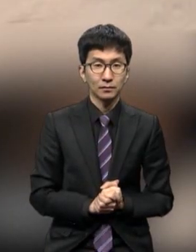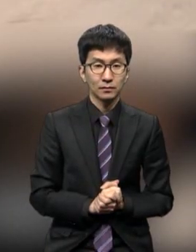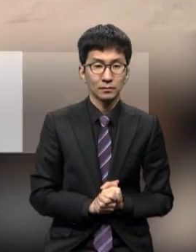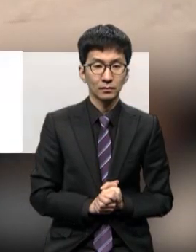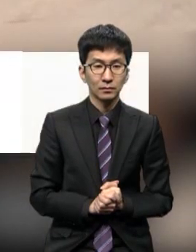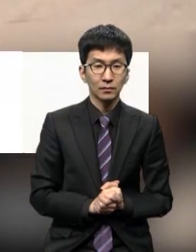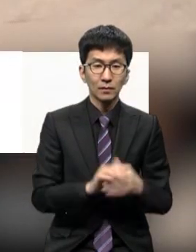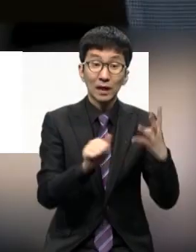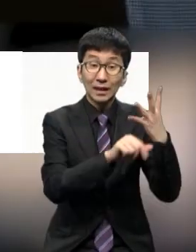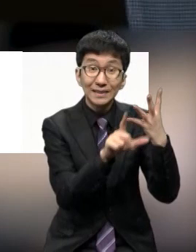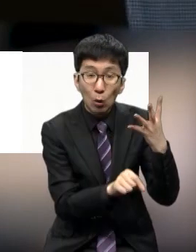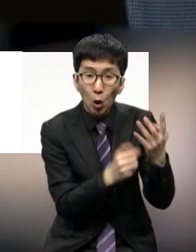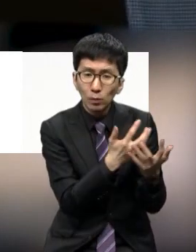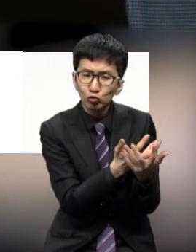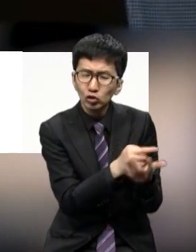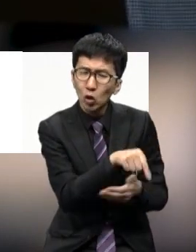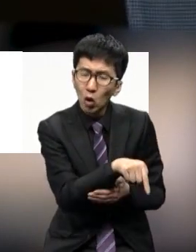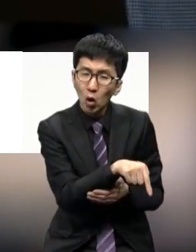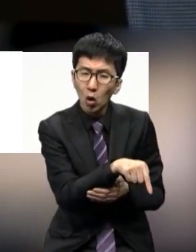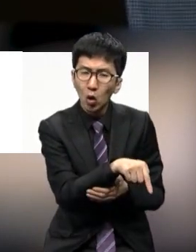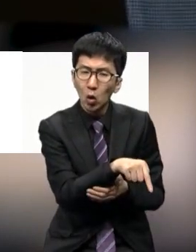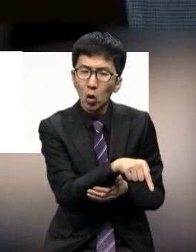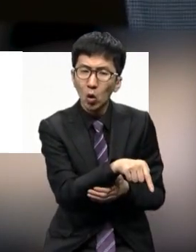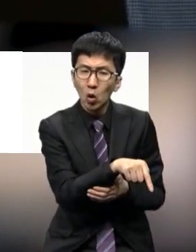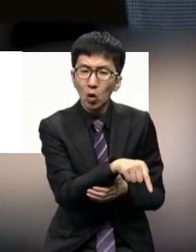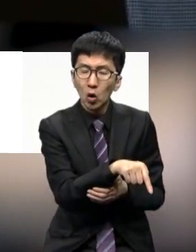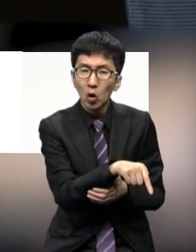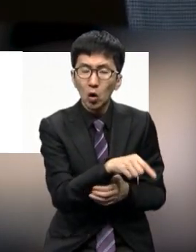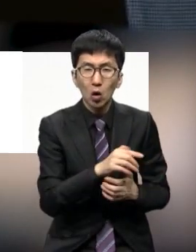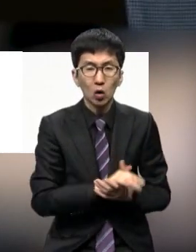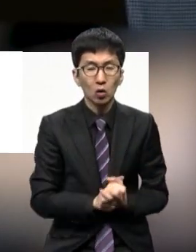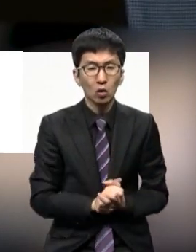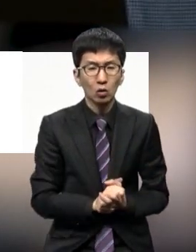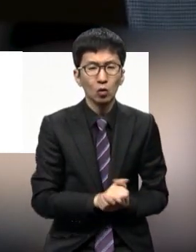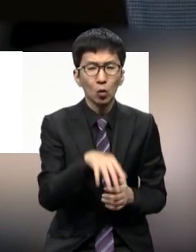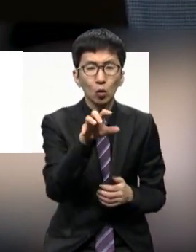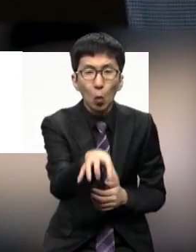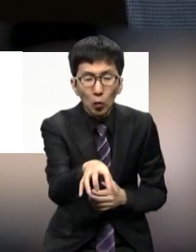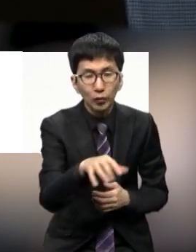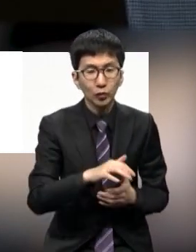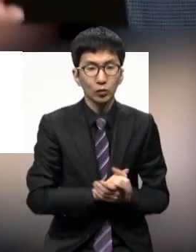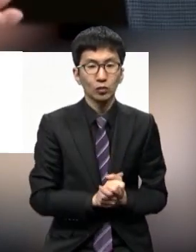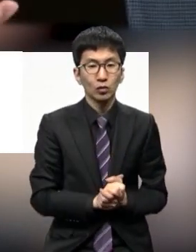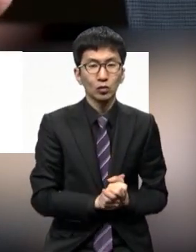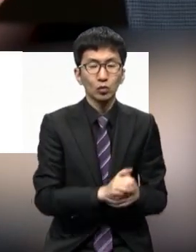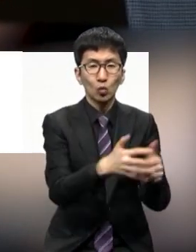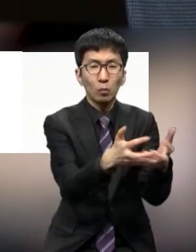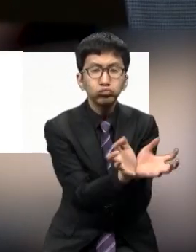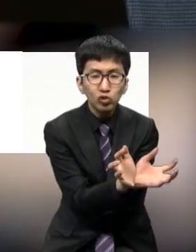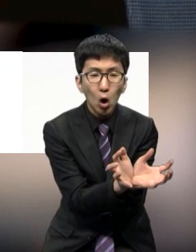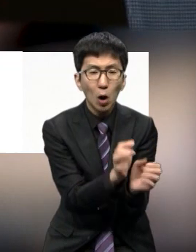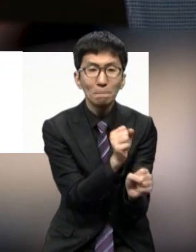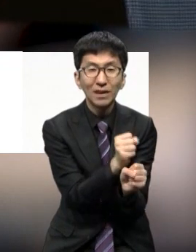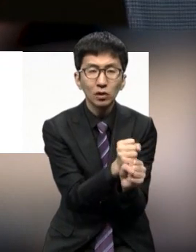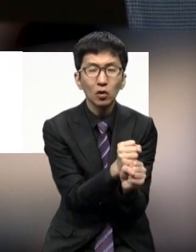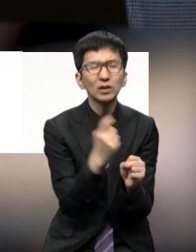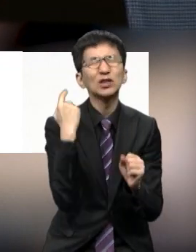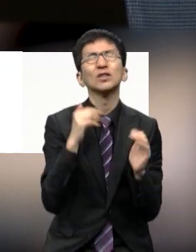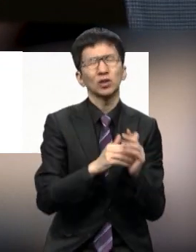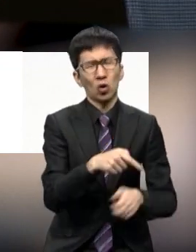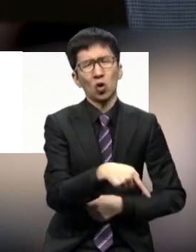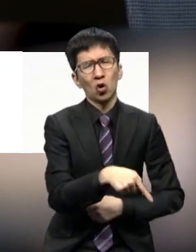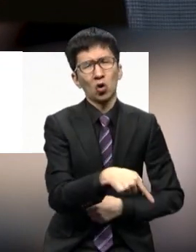타월 달에 작성된 문건 아 제가 어떻게 곧 어떤 부서에서 맞는 것 까지 제가 다 이게 다